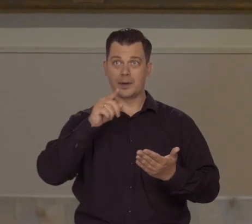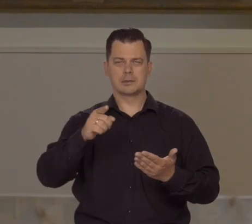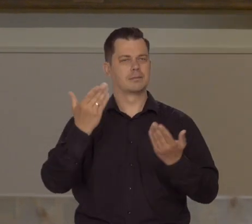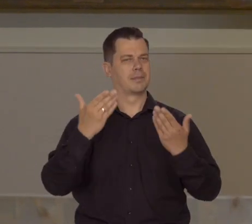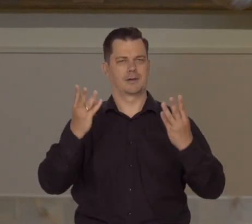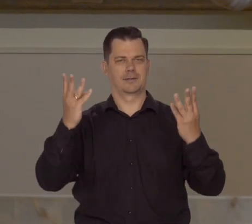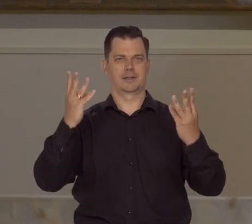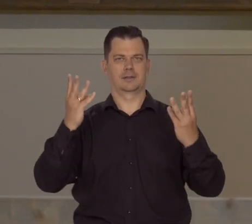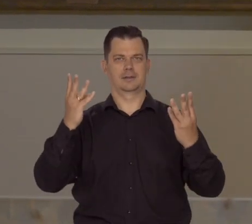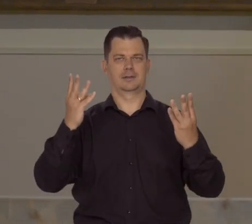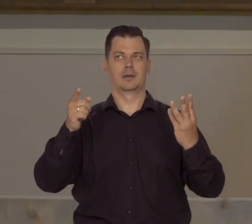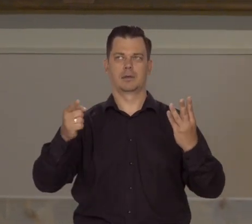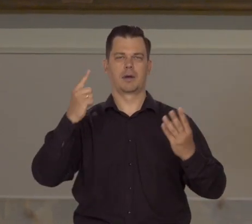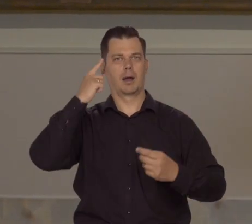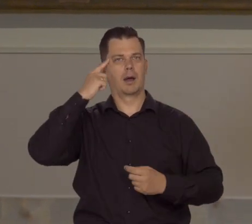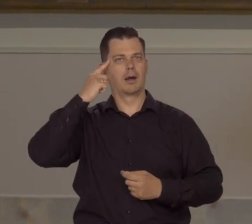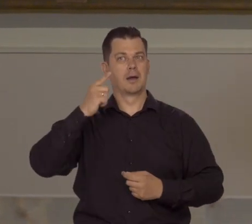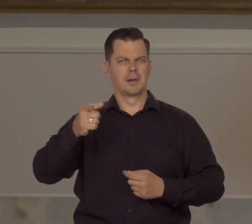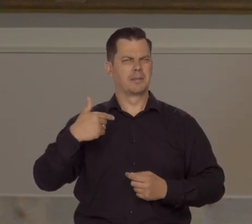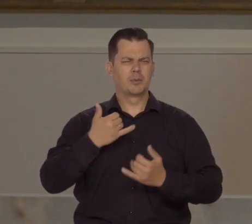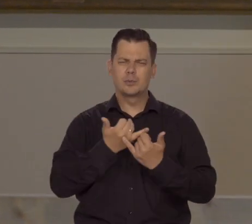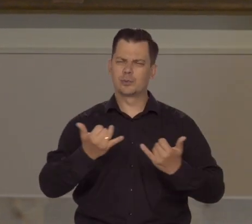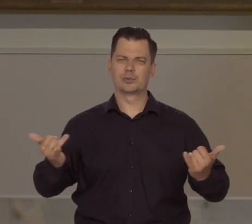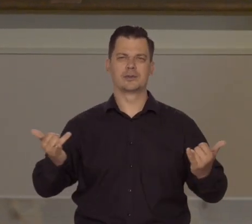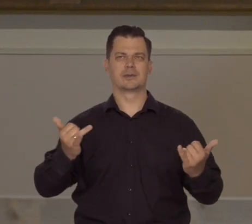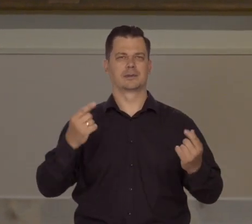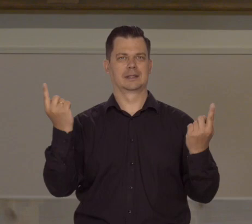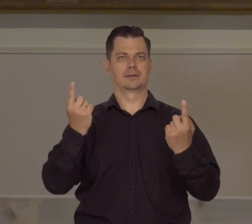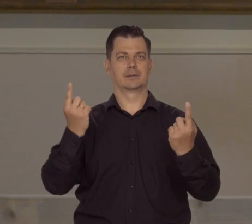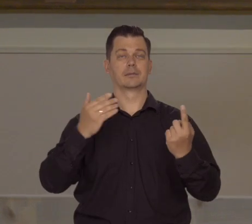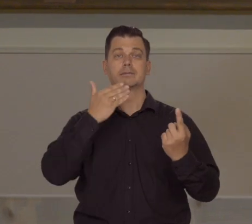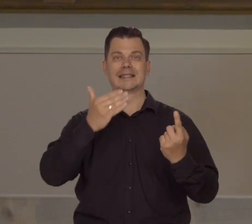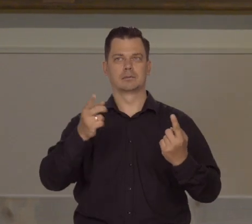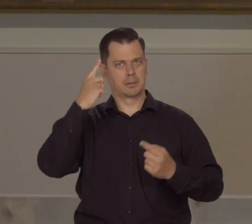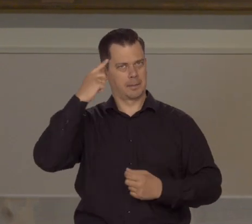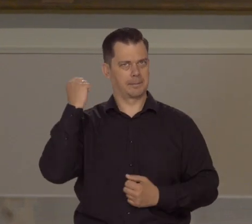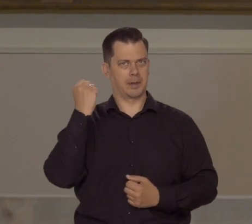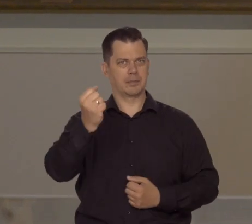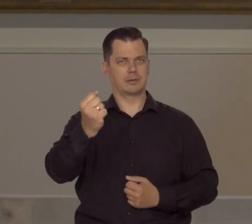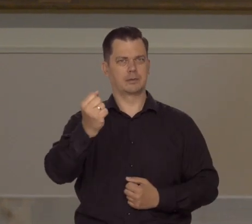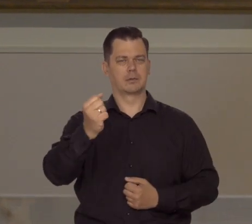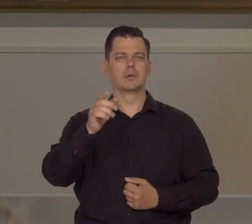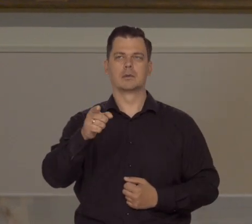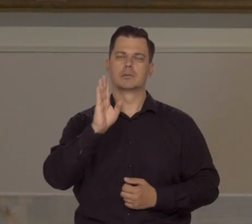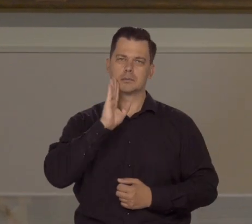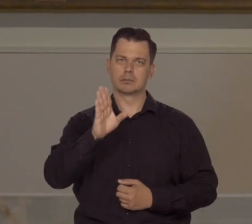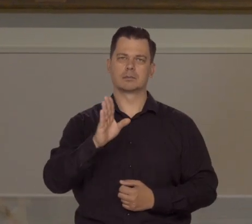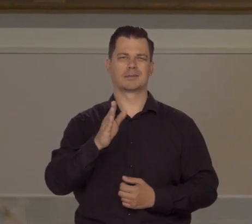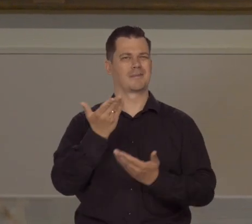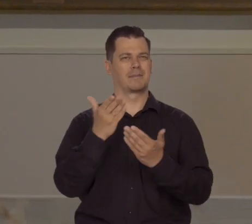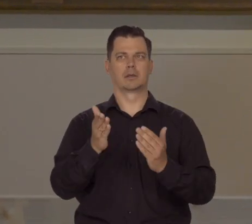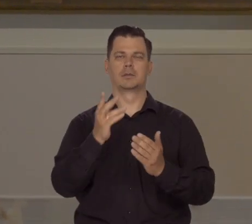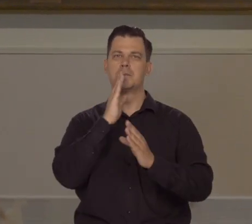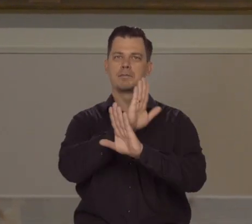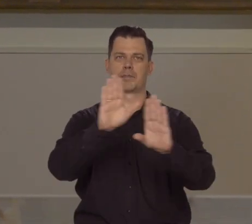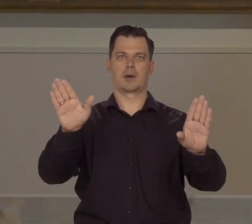nam coś ważnego, mówią nam, jak pomimo wszystko dzięki nim pamięć o powstaniu pozostawała